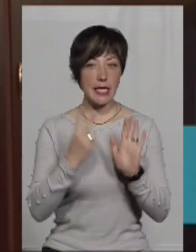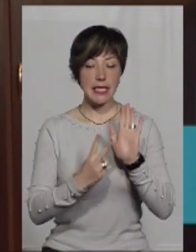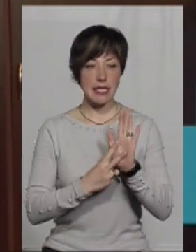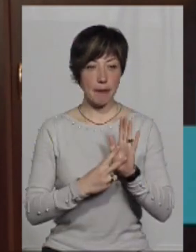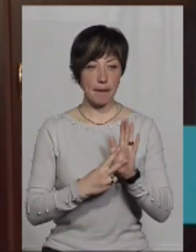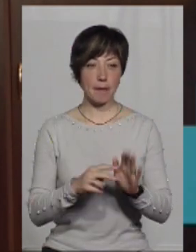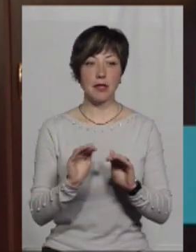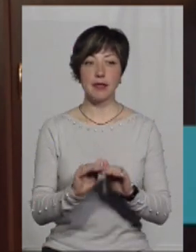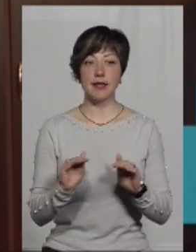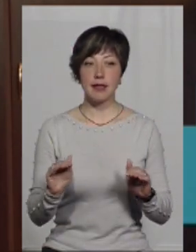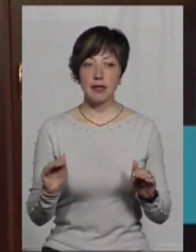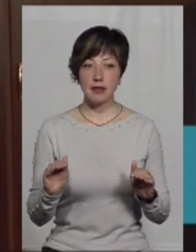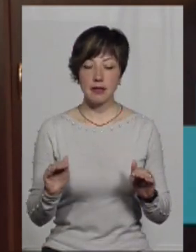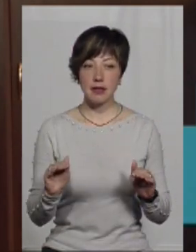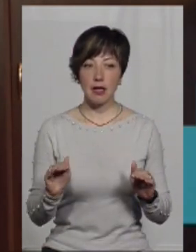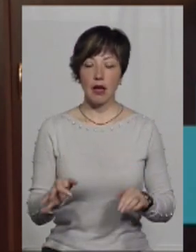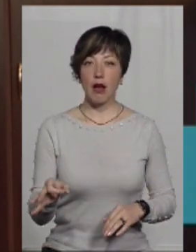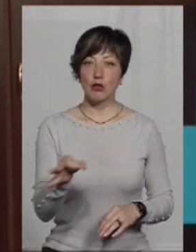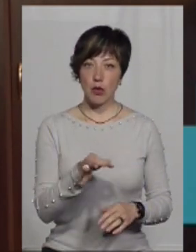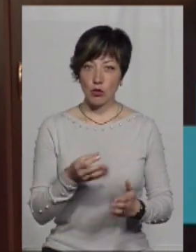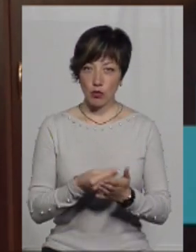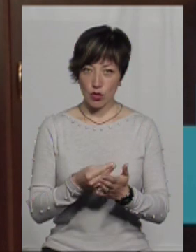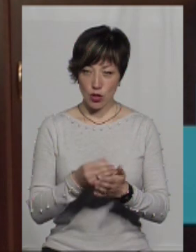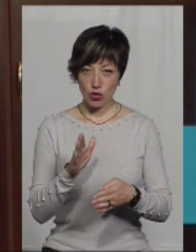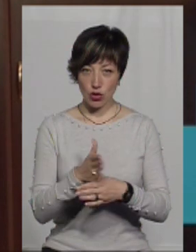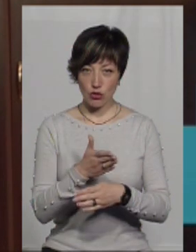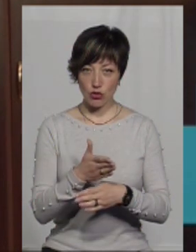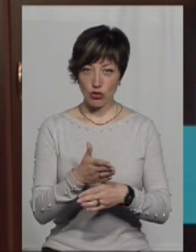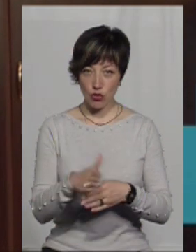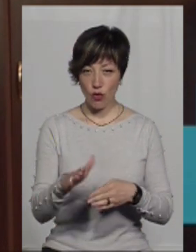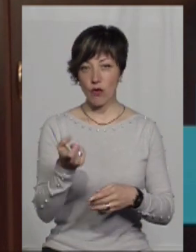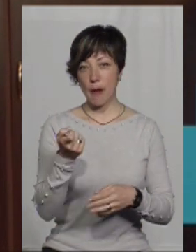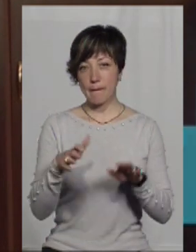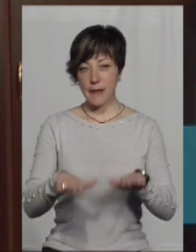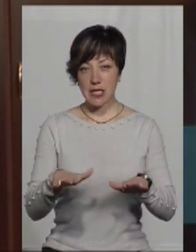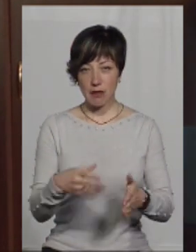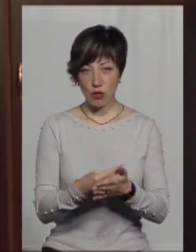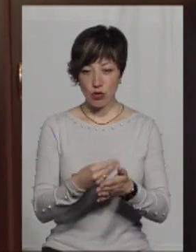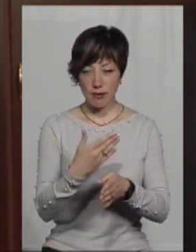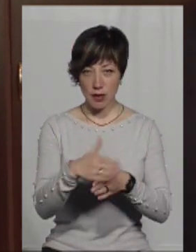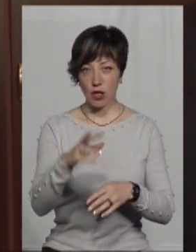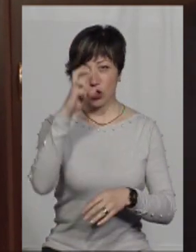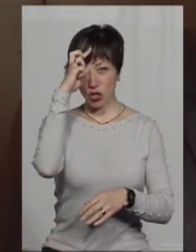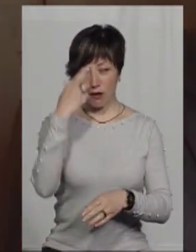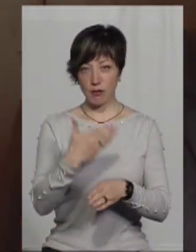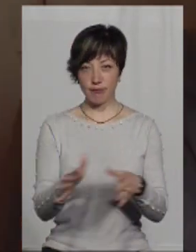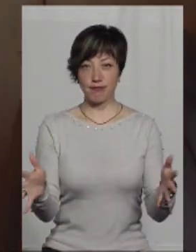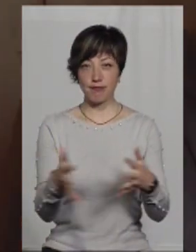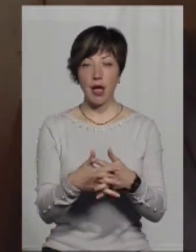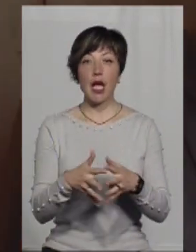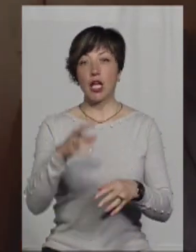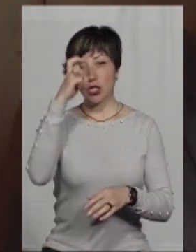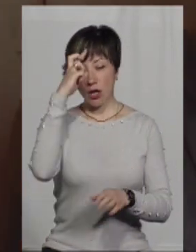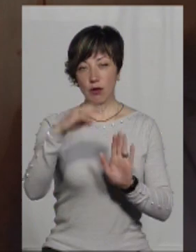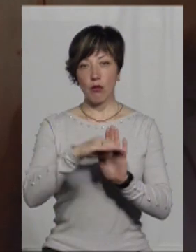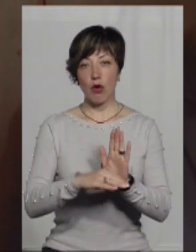7 дітей з обласного бюджету частково, частково місцевих бюджетів і державний бюджет. І державна